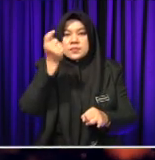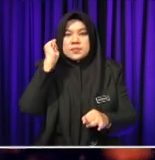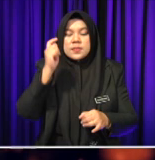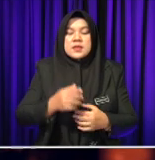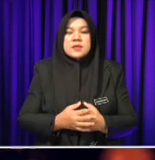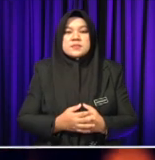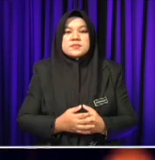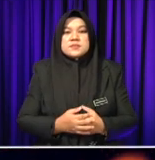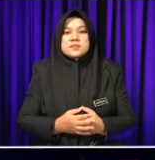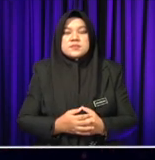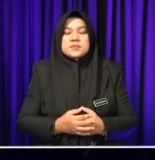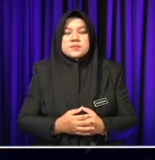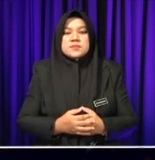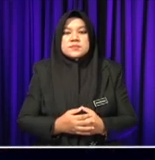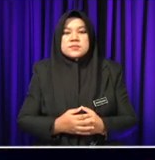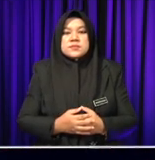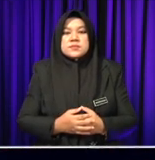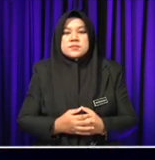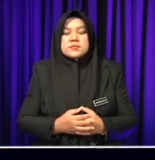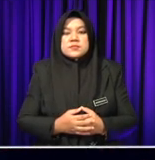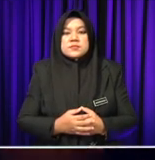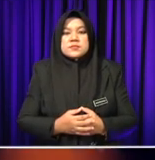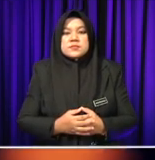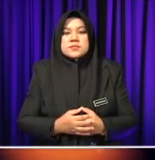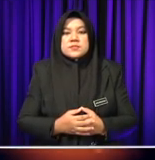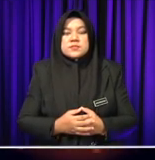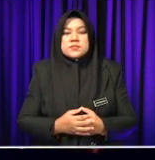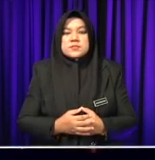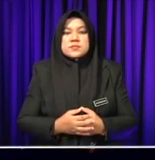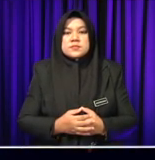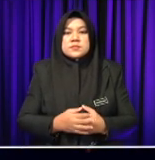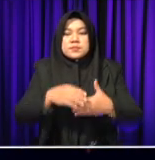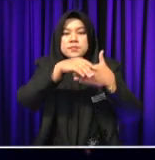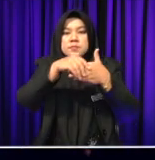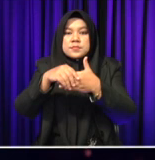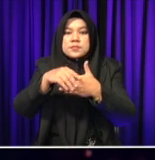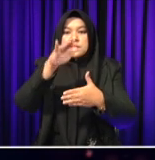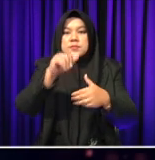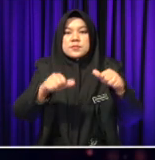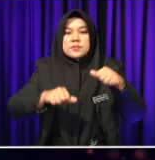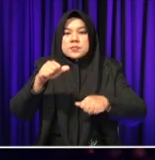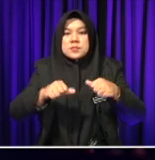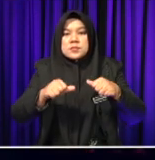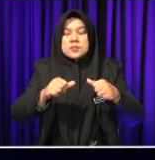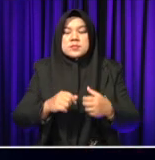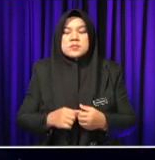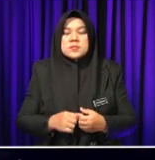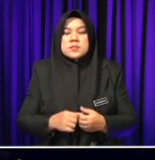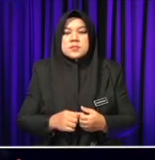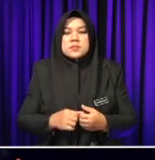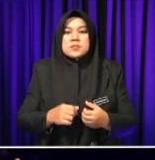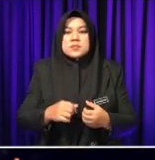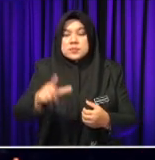kat atas tu okey p yang pertama pemimpin yang adil Baiklah Fatin